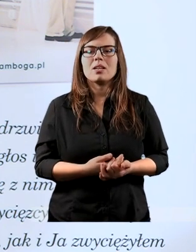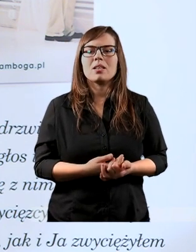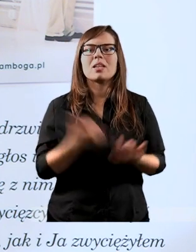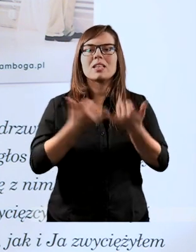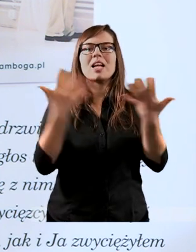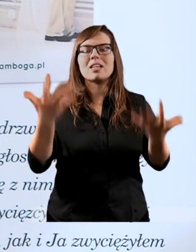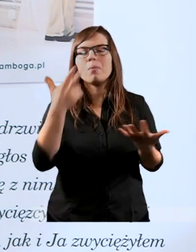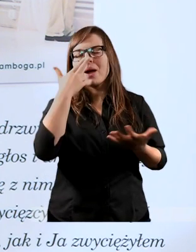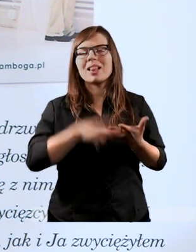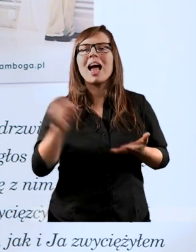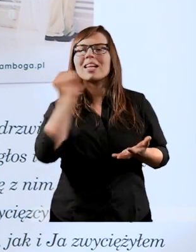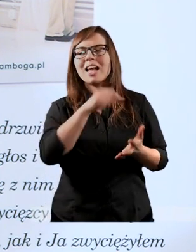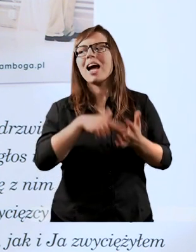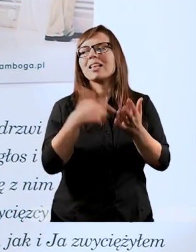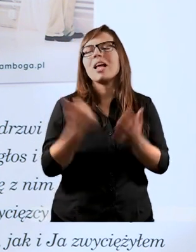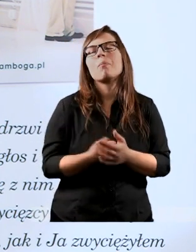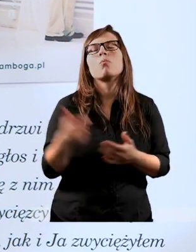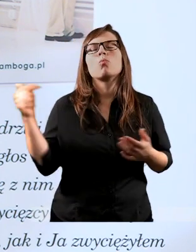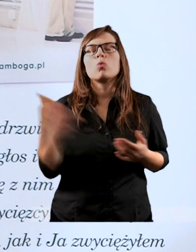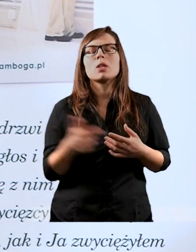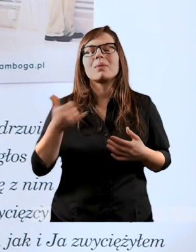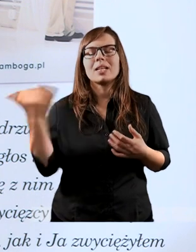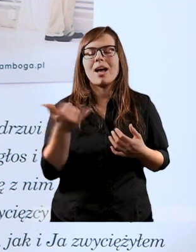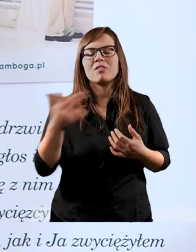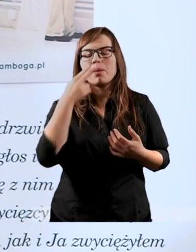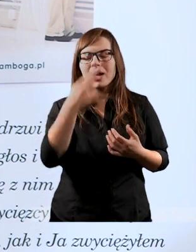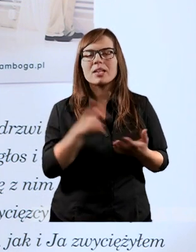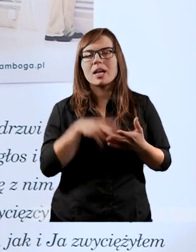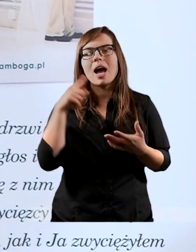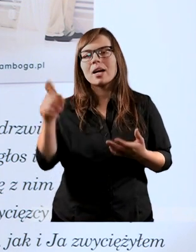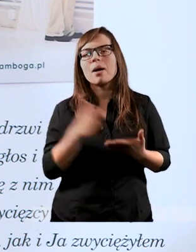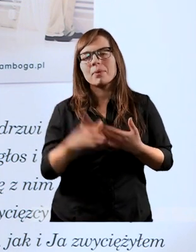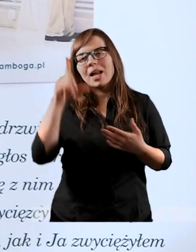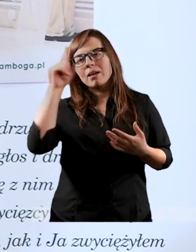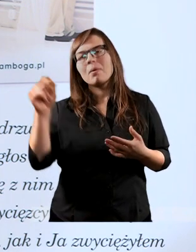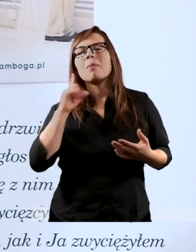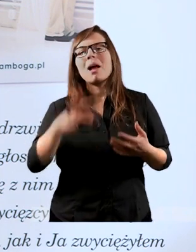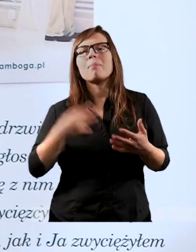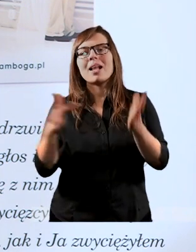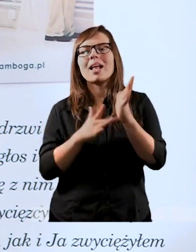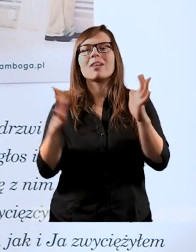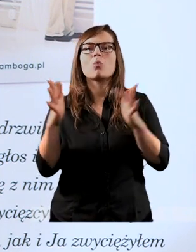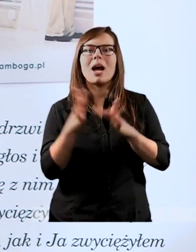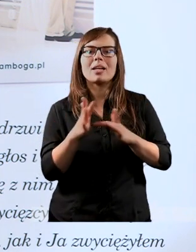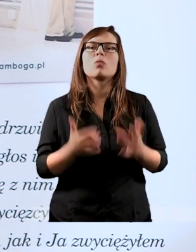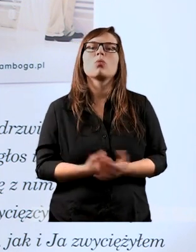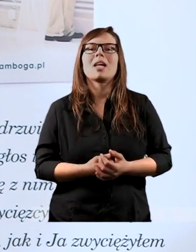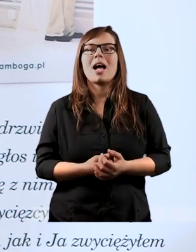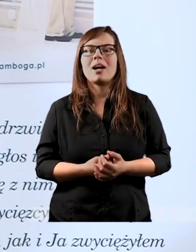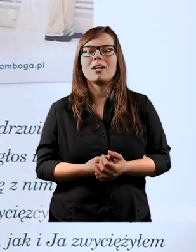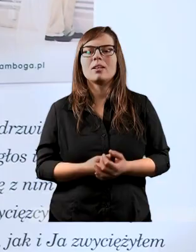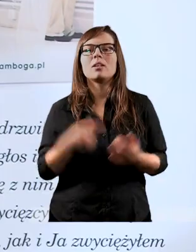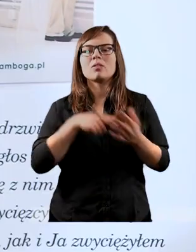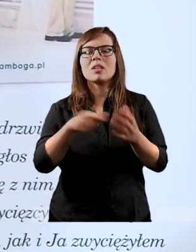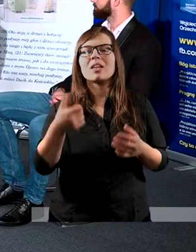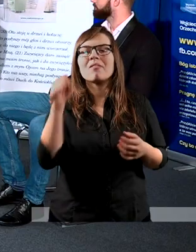A jeżeli chcemy patrzeć na Stary Testament, to musimy zawsze patrzeć na niego przez pryzmat osoby Pana Jezusa. Jeśli można jeszcze,